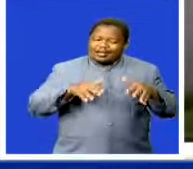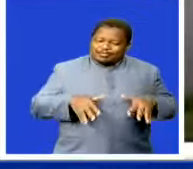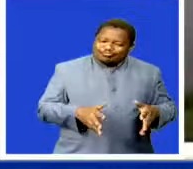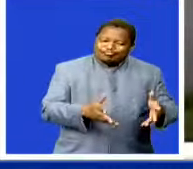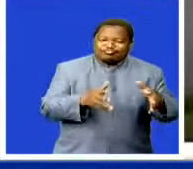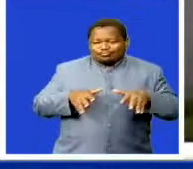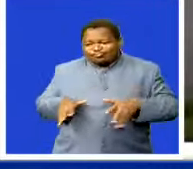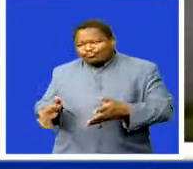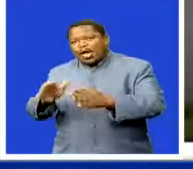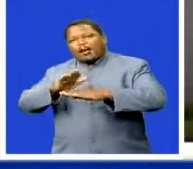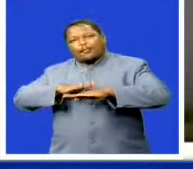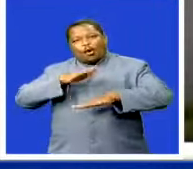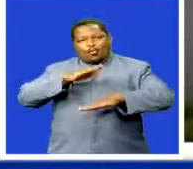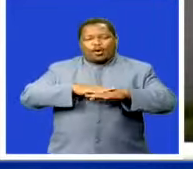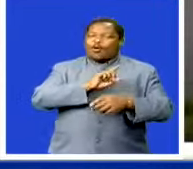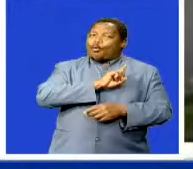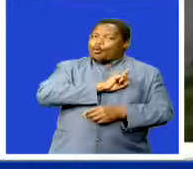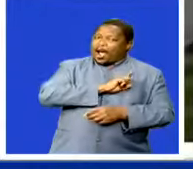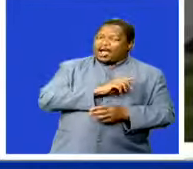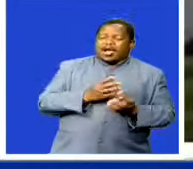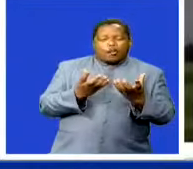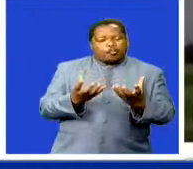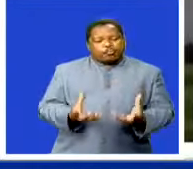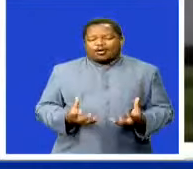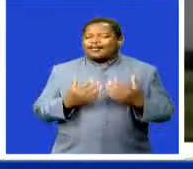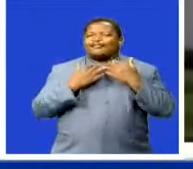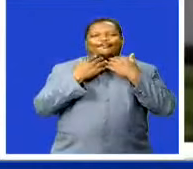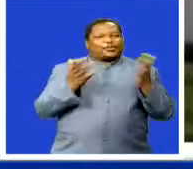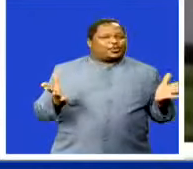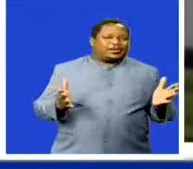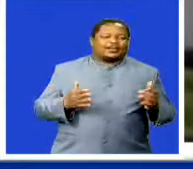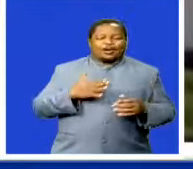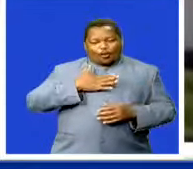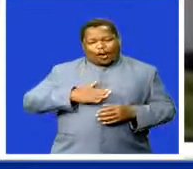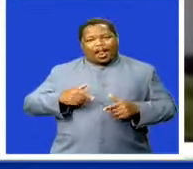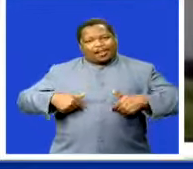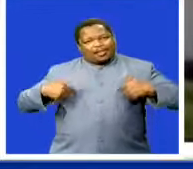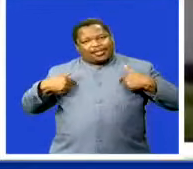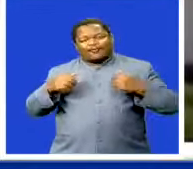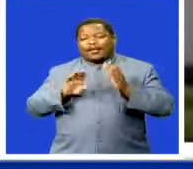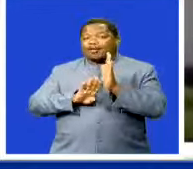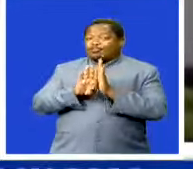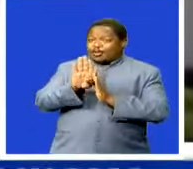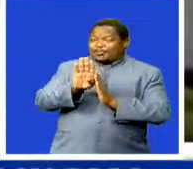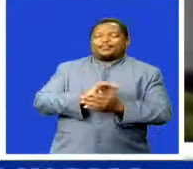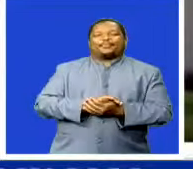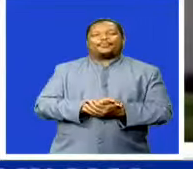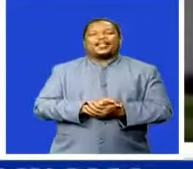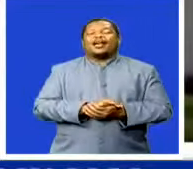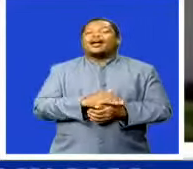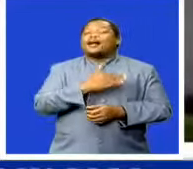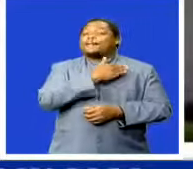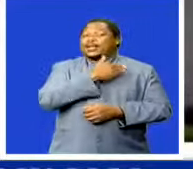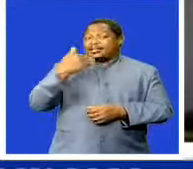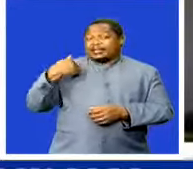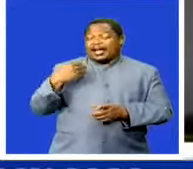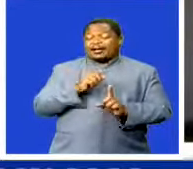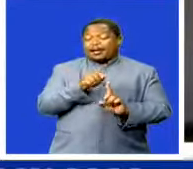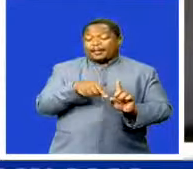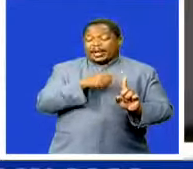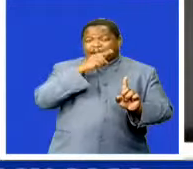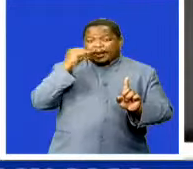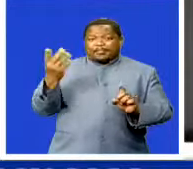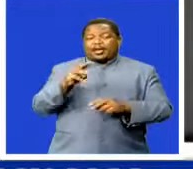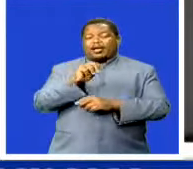Mabuza ikhuthata emaSwati ukuthi bangayiyekeli indzaba yokulima nekugcina imfuyo kude bakhone kuthola indlela